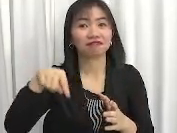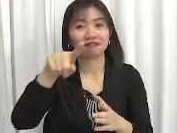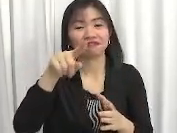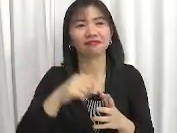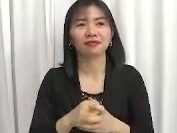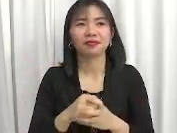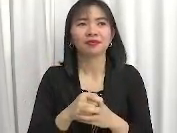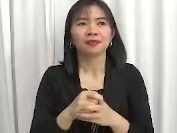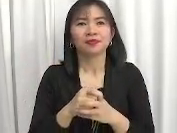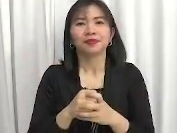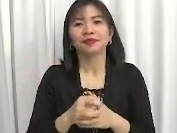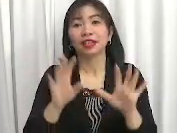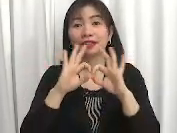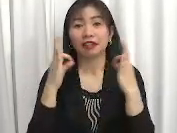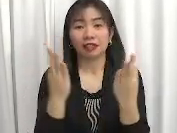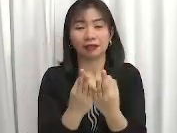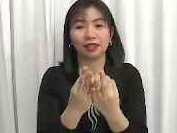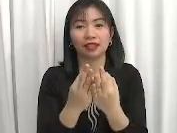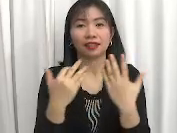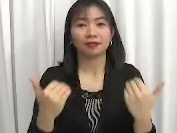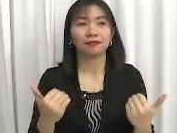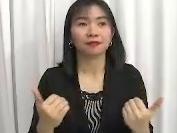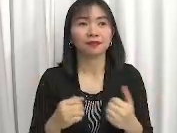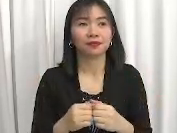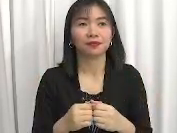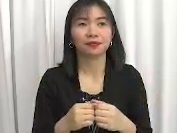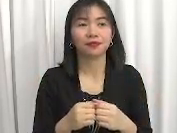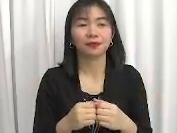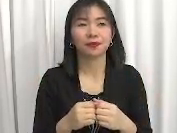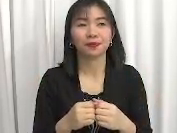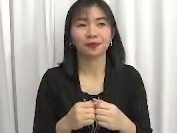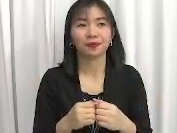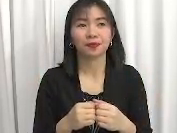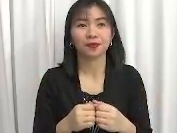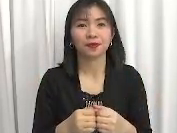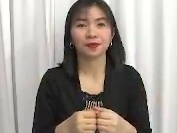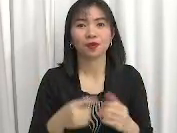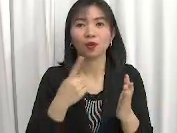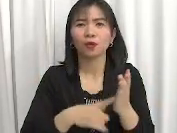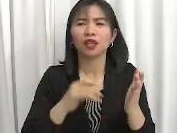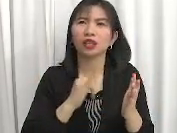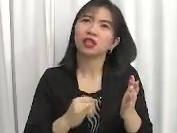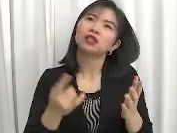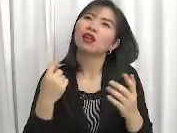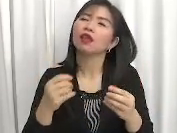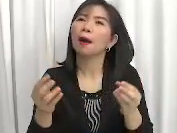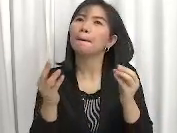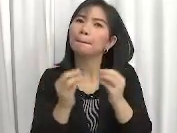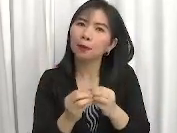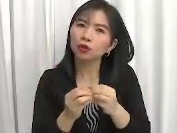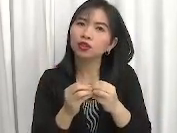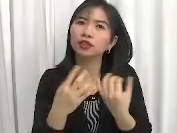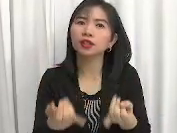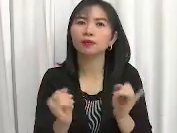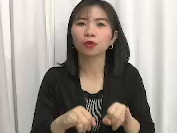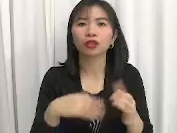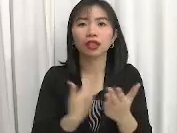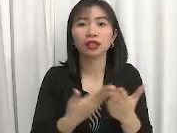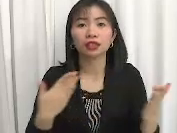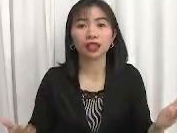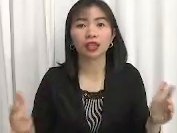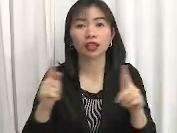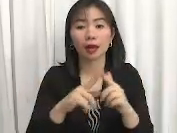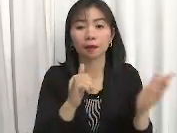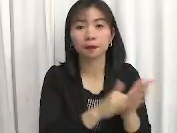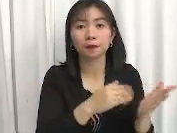sa ating mga pamilya, no? Ang pinaka-main effort talaga na nagdadala ng pamilya ay walang iba kundi yung